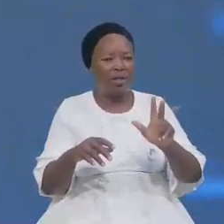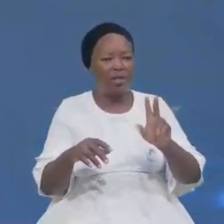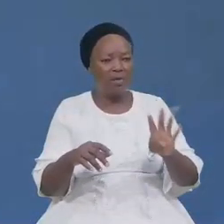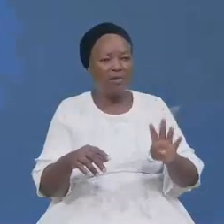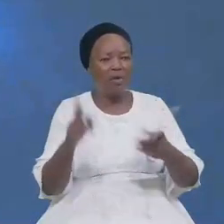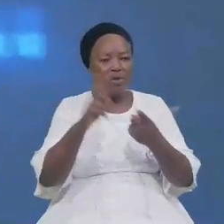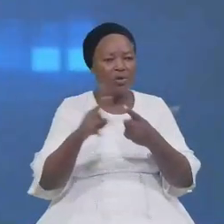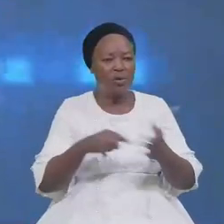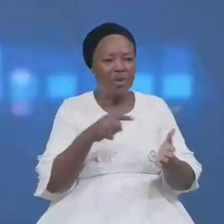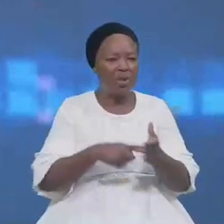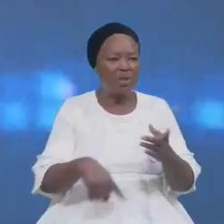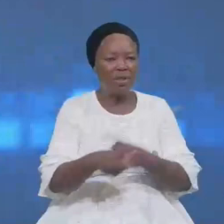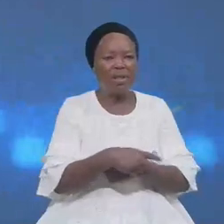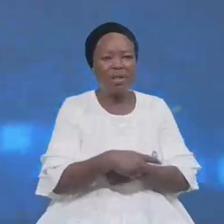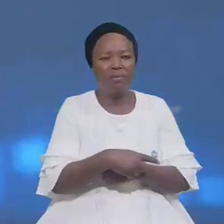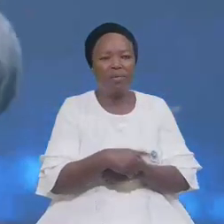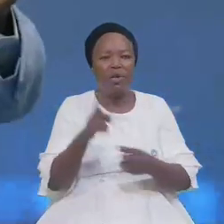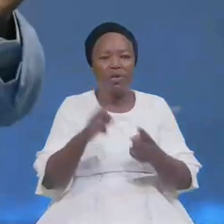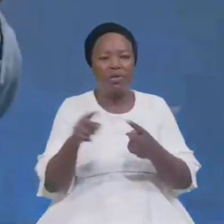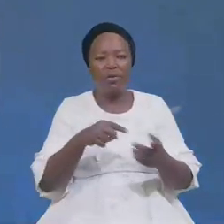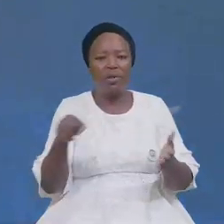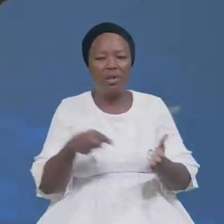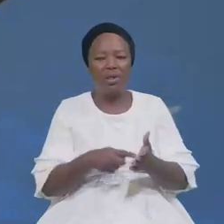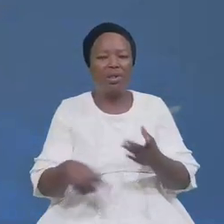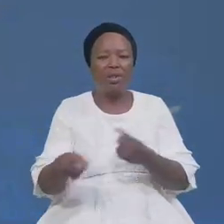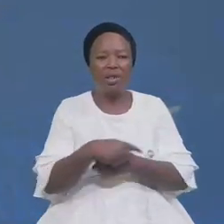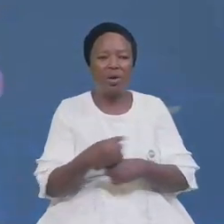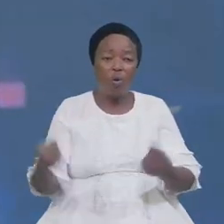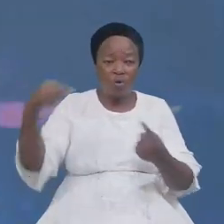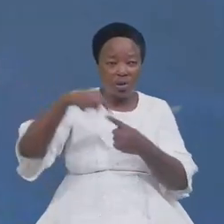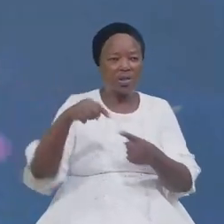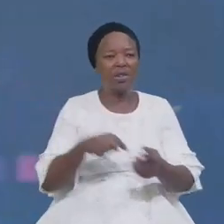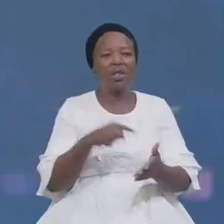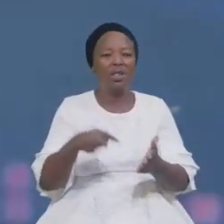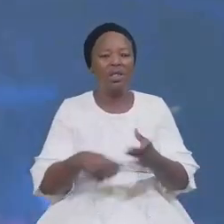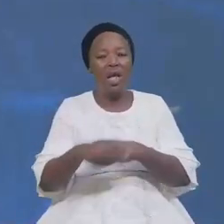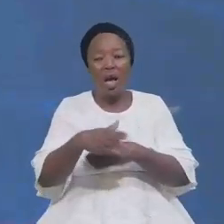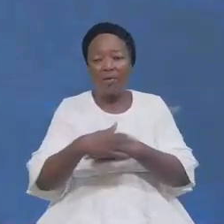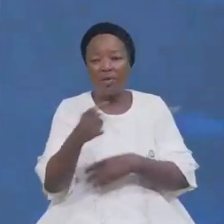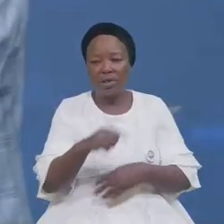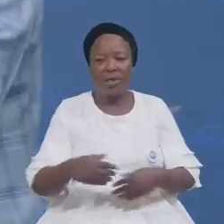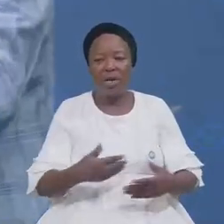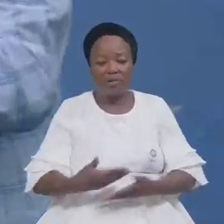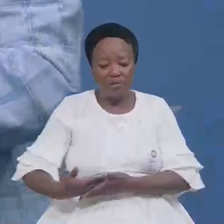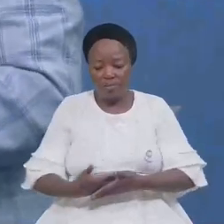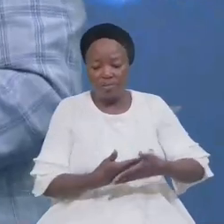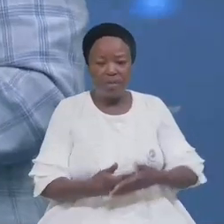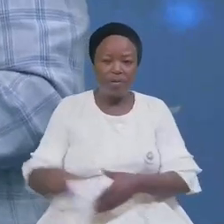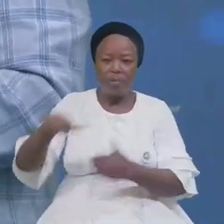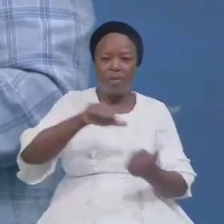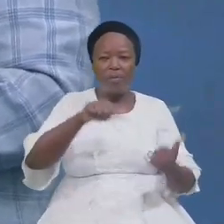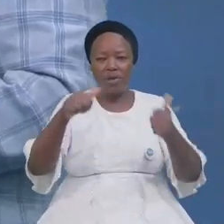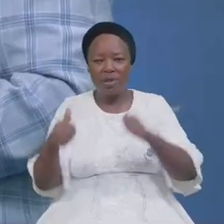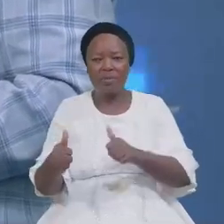Ils suivent encore aujourd'hui, après leur baptême d'enfance, ils suivent